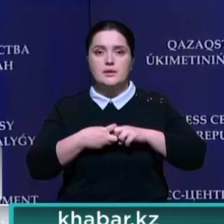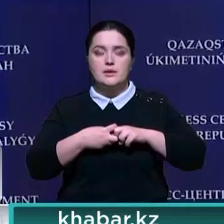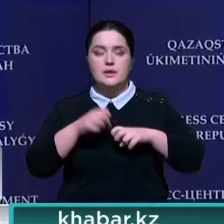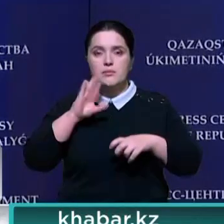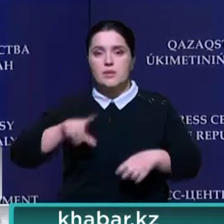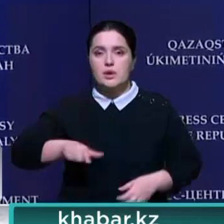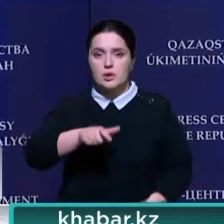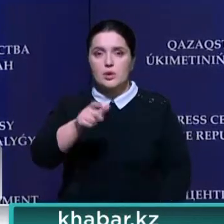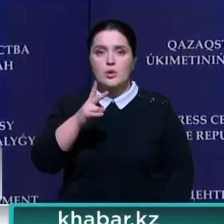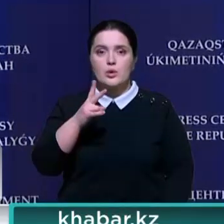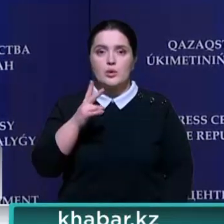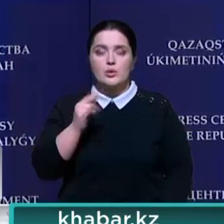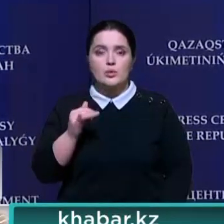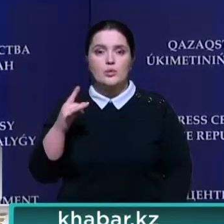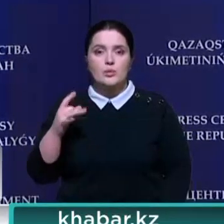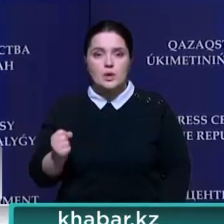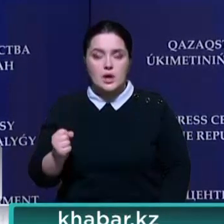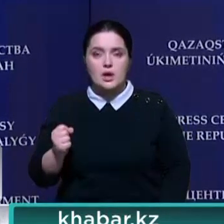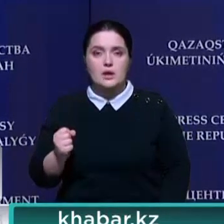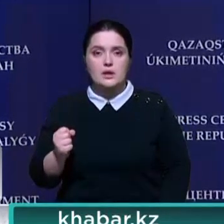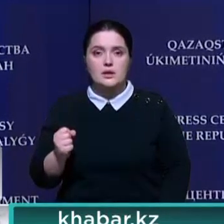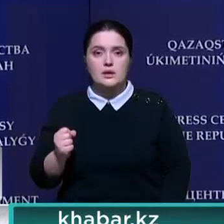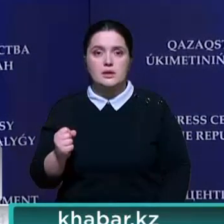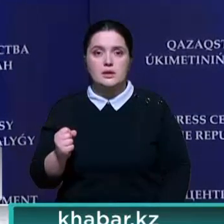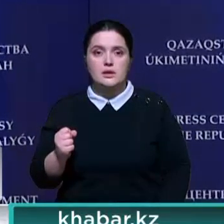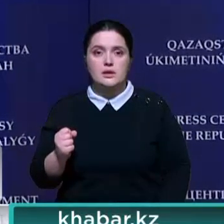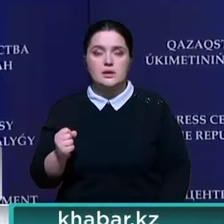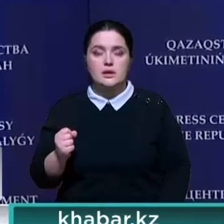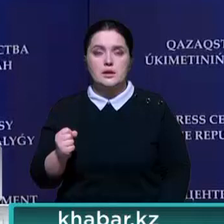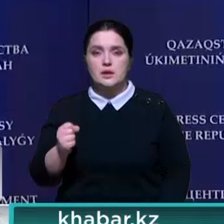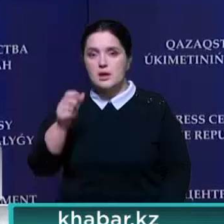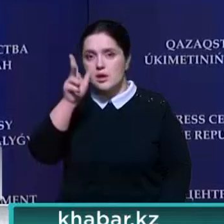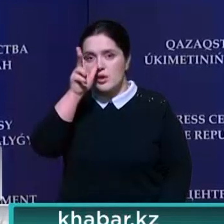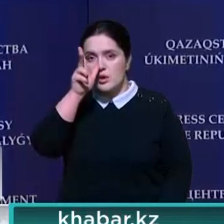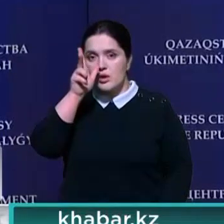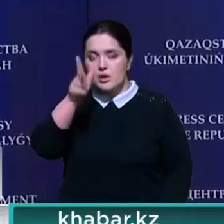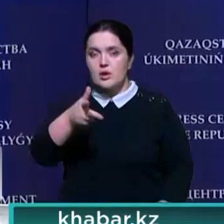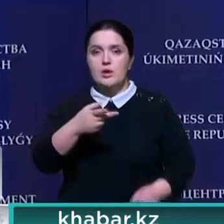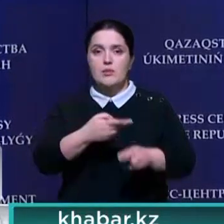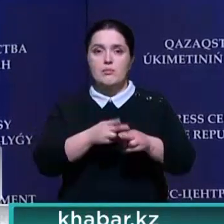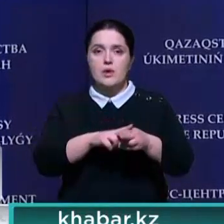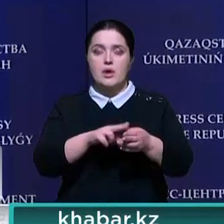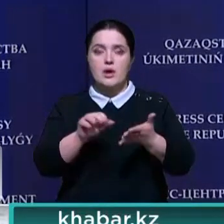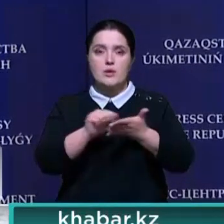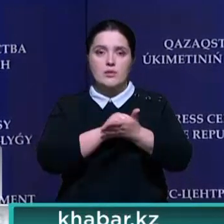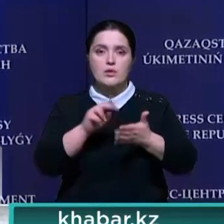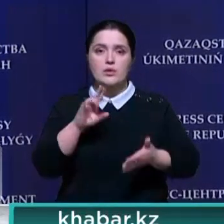Нура, которая уже говорит, что заканчивается действие трехлетнего проектно-сметной документации,